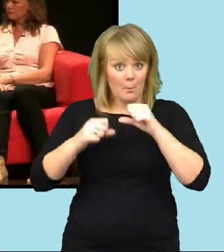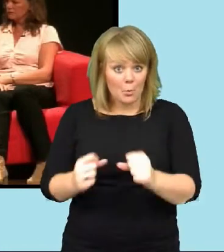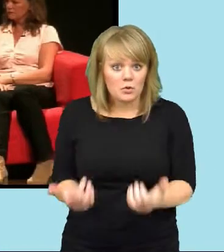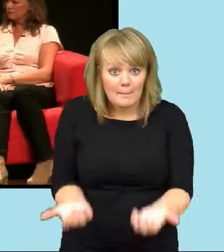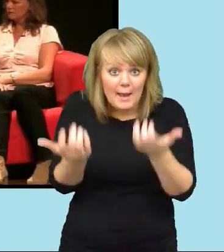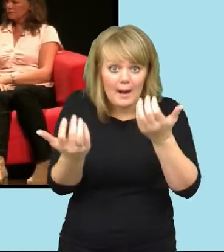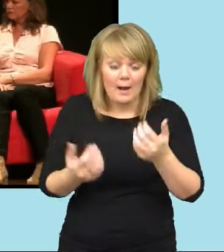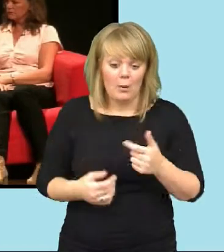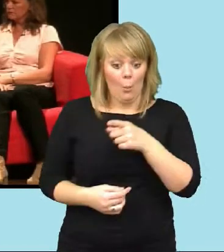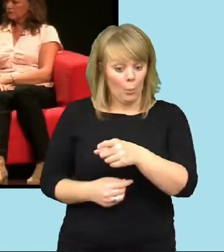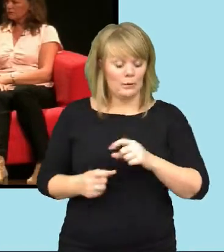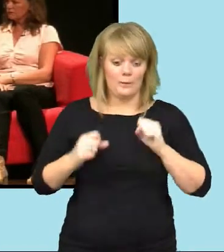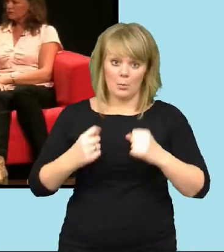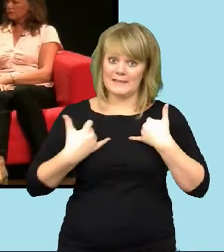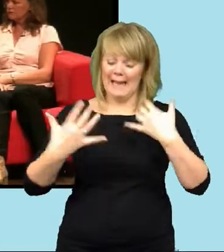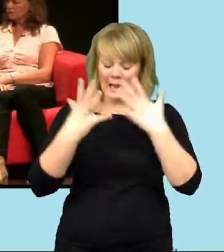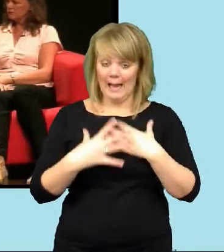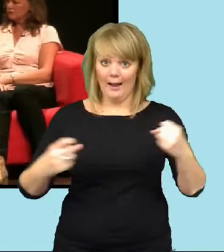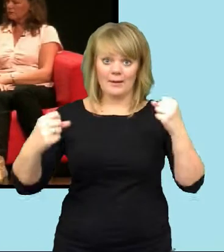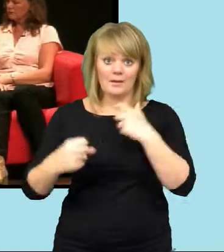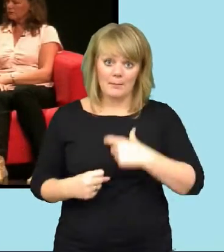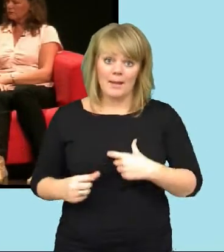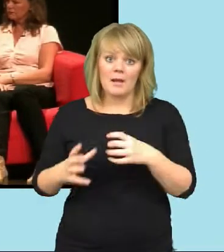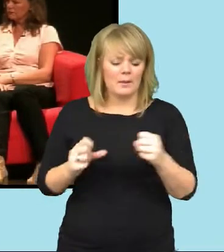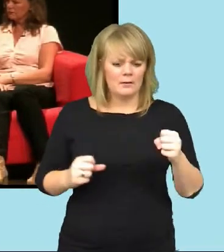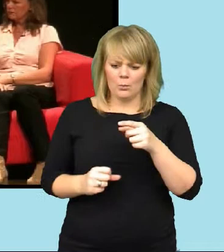på mig. Men själv känner hon inte igen detta som ett problem, och det